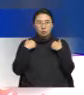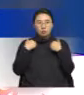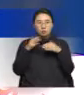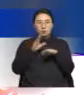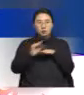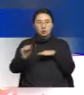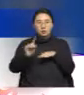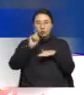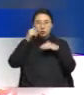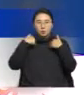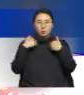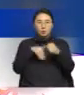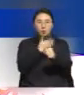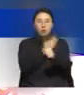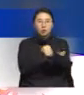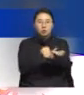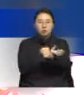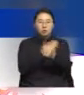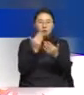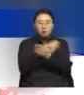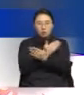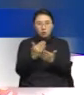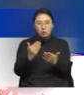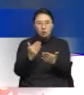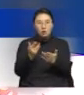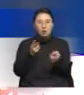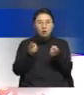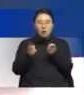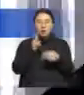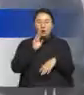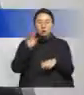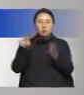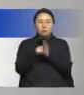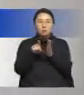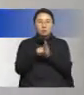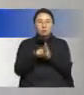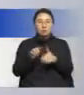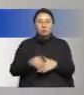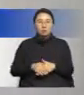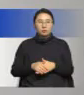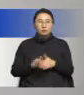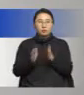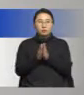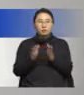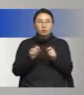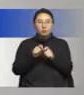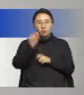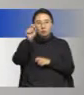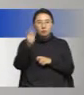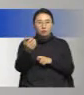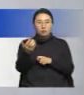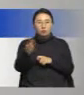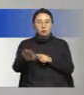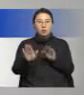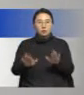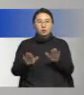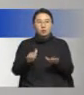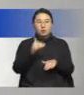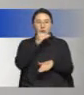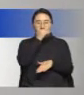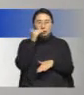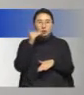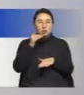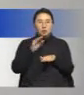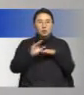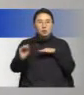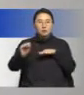지방정부 이 권한도 많이 분권화시켜야 된다고 믿습니다. 시행된 지가 오래됐습니다만 이제야말로